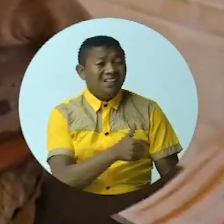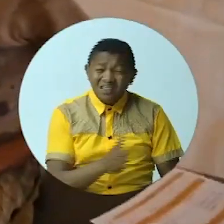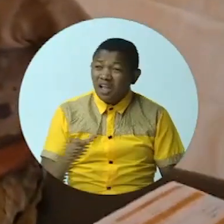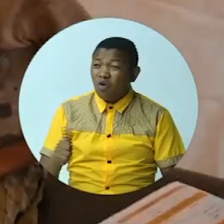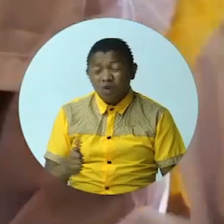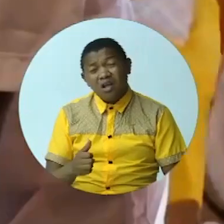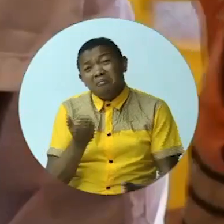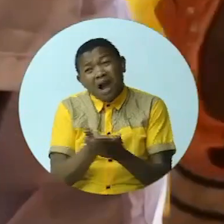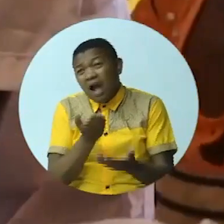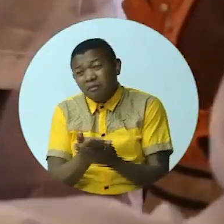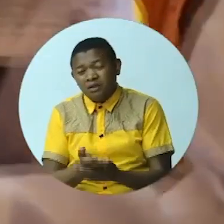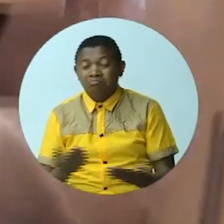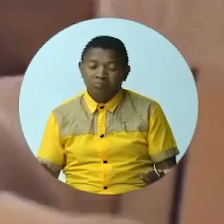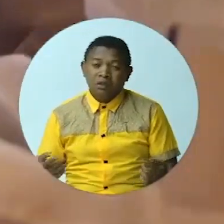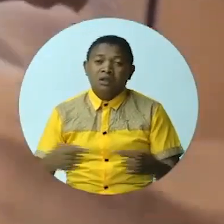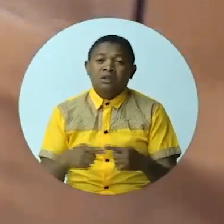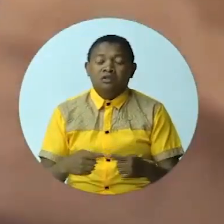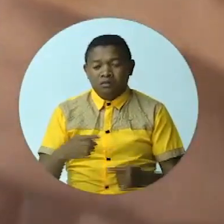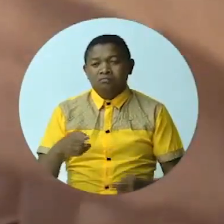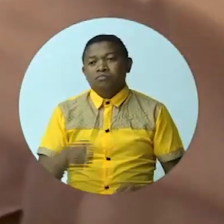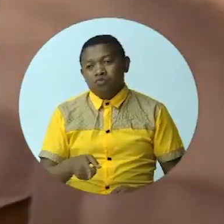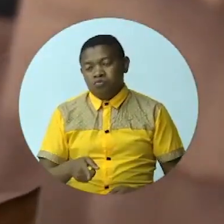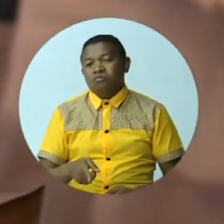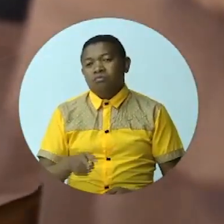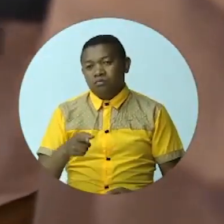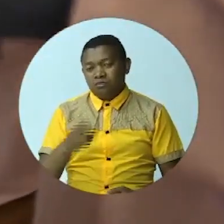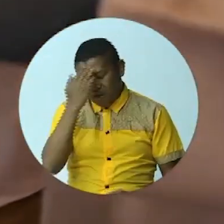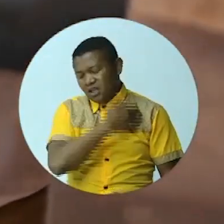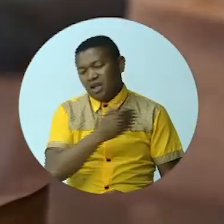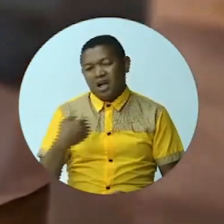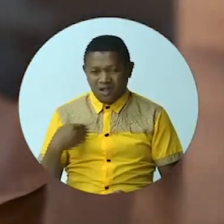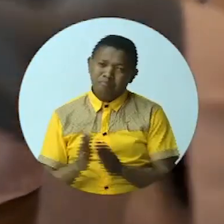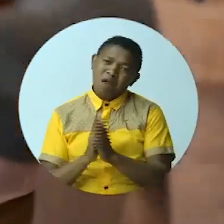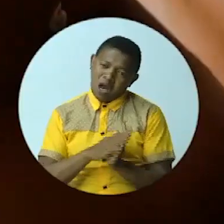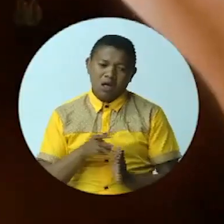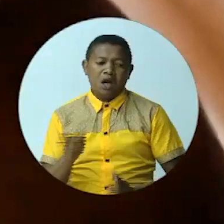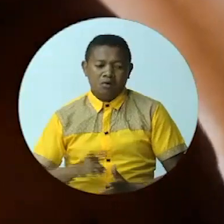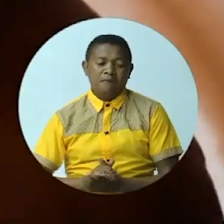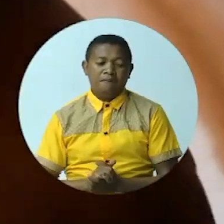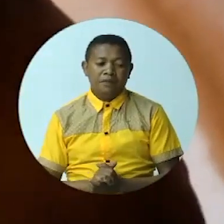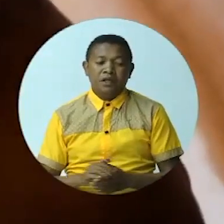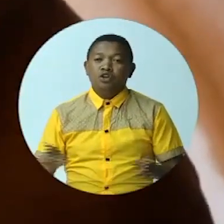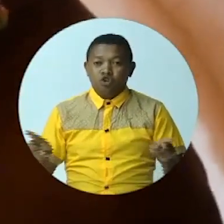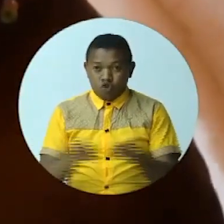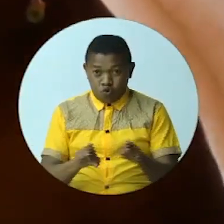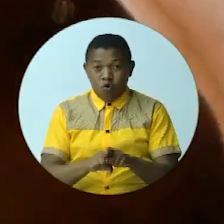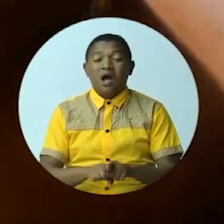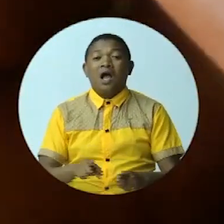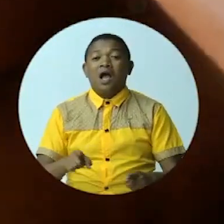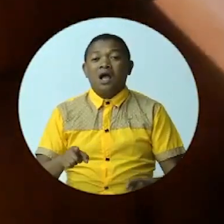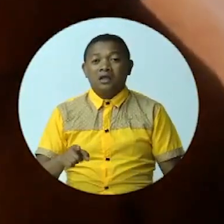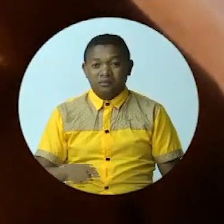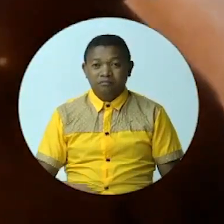ny fitondram-panjakana ary zay no velorano sy fanampy apetrako amin'ny vahoaka rehetra aty